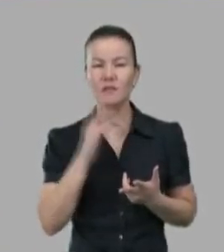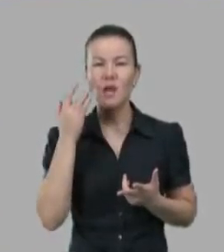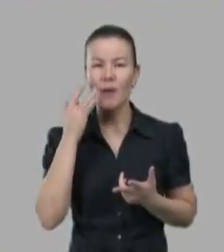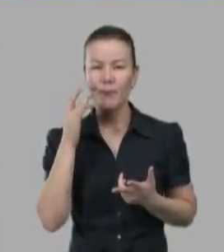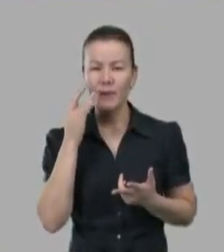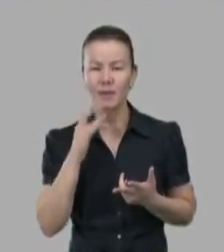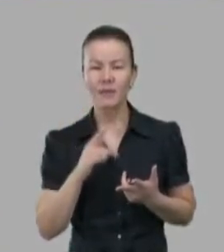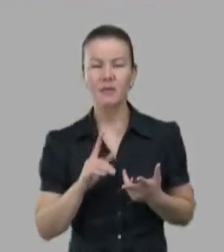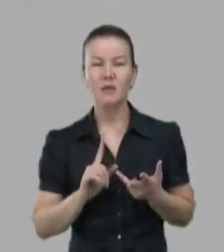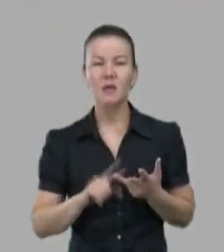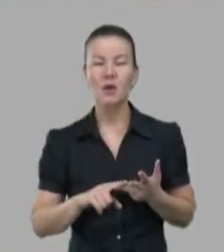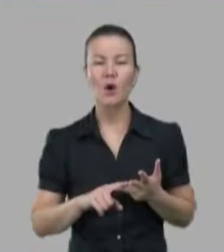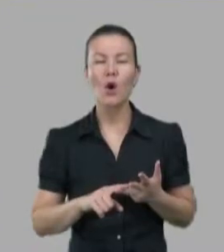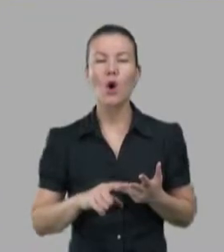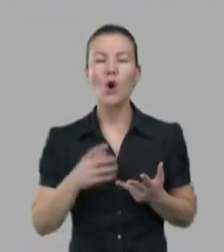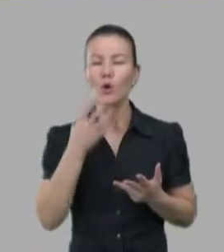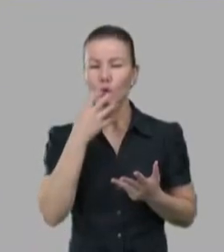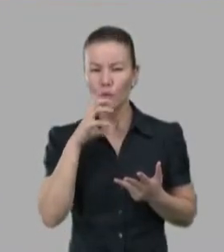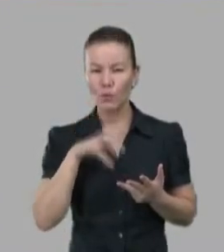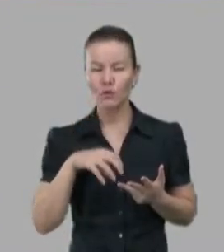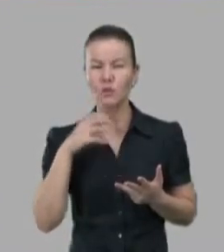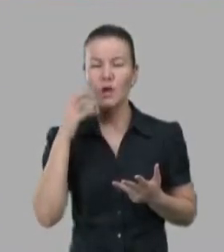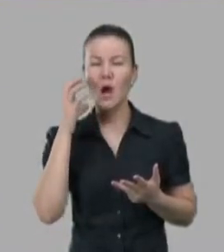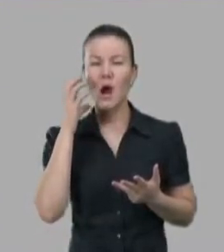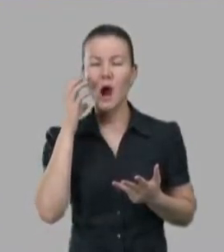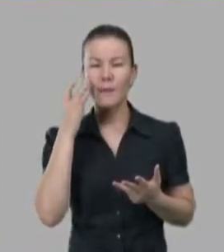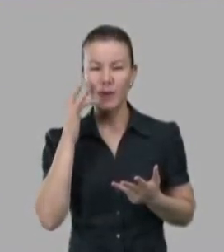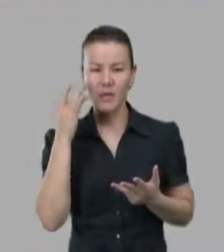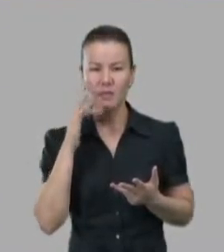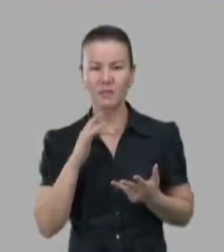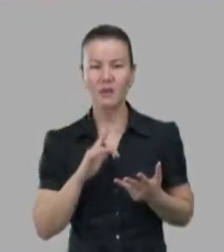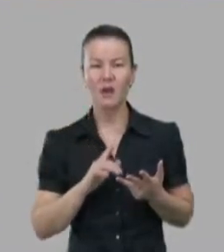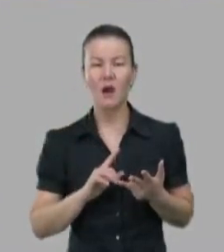Северная Америка, Южная Америка,